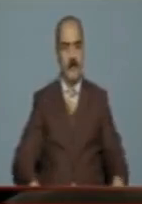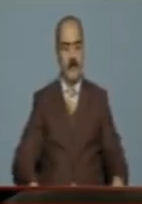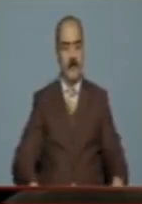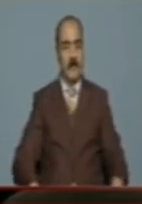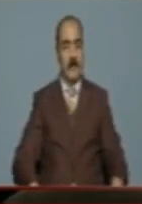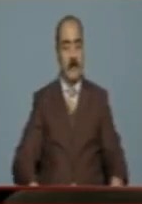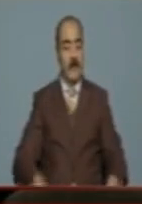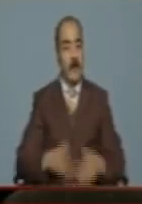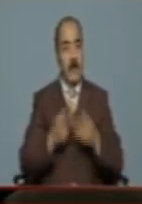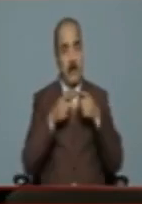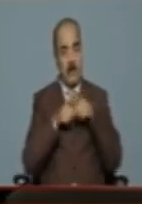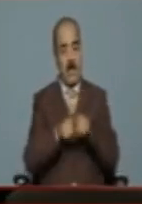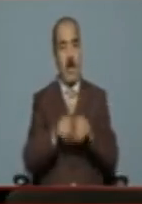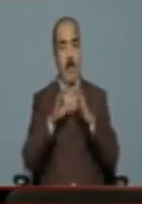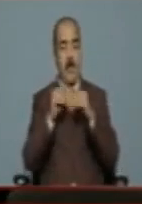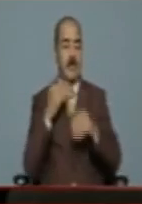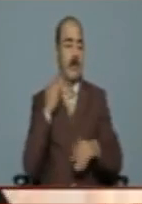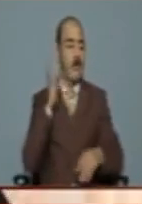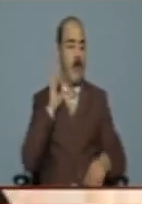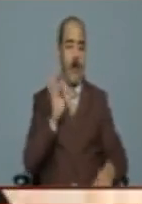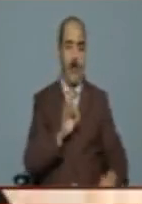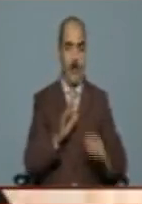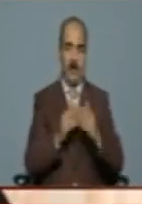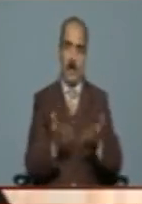تليق بمكانة مصر والمصريين.